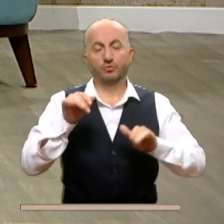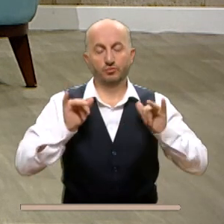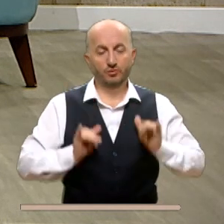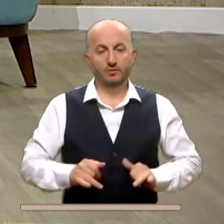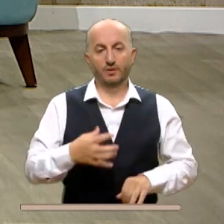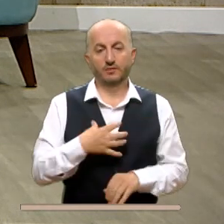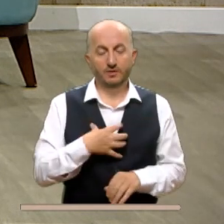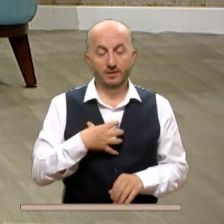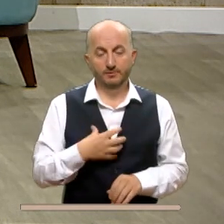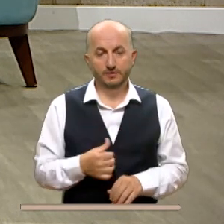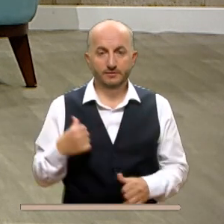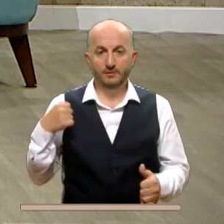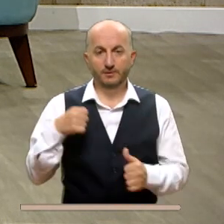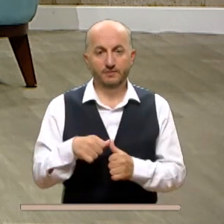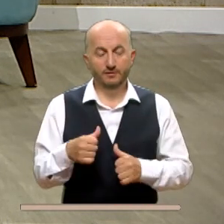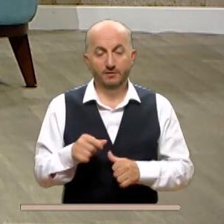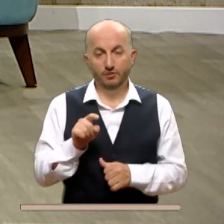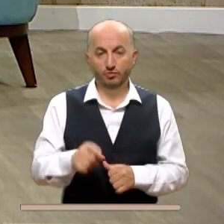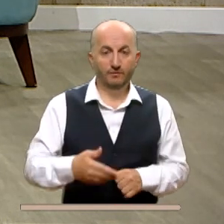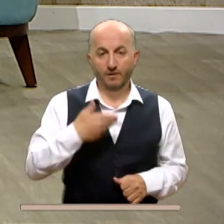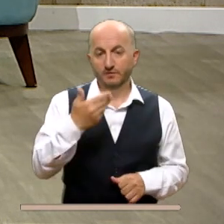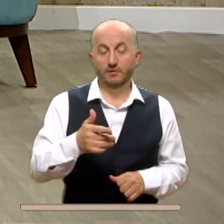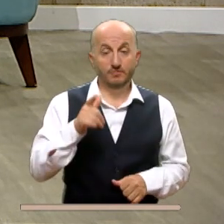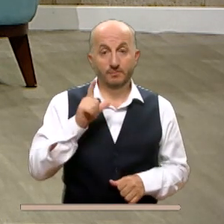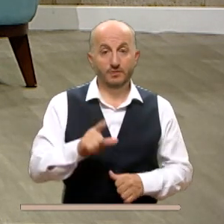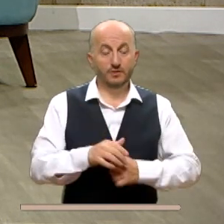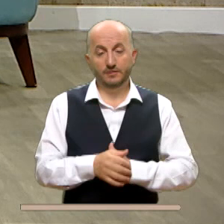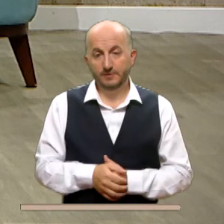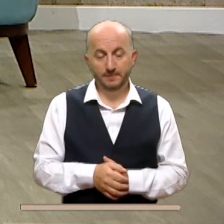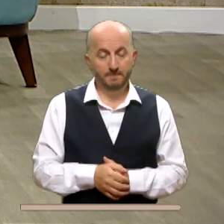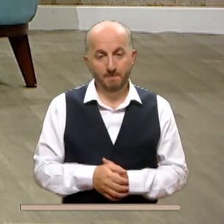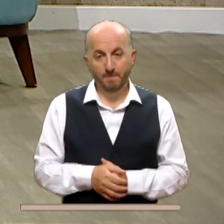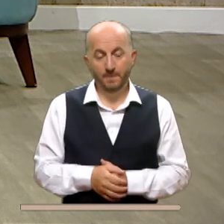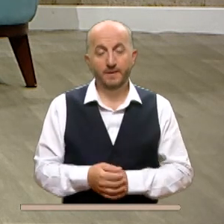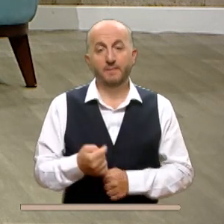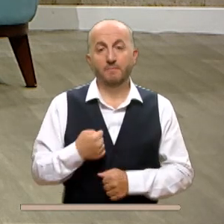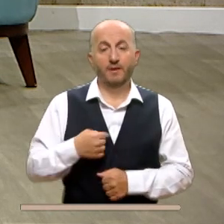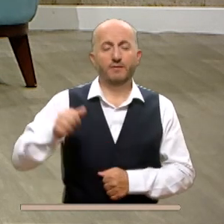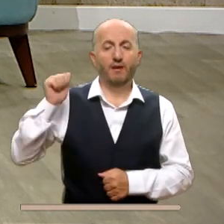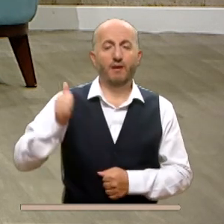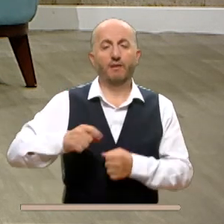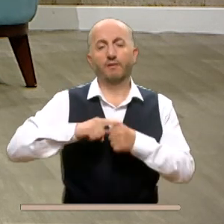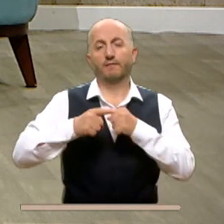sahibiz. Tekrar şunu ifade etmek durumundayım. Ben her hafta